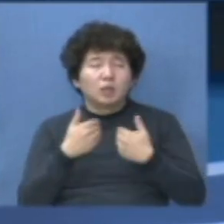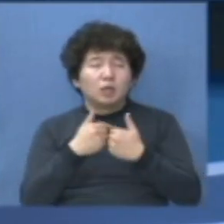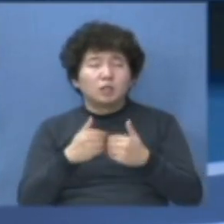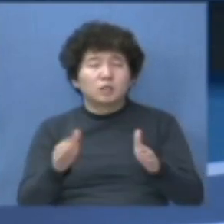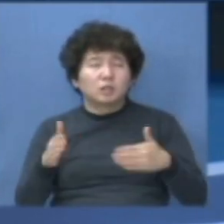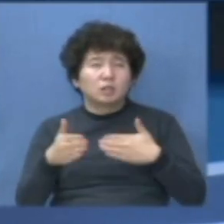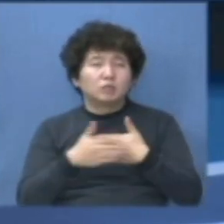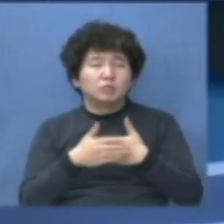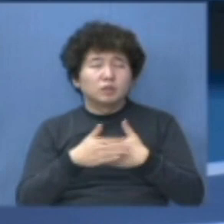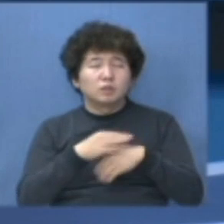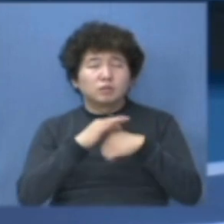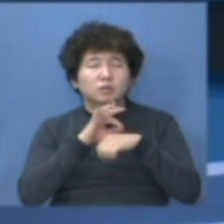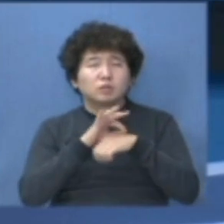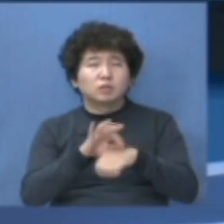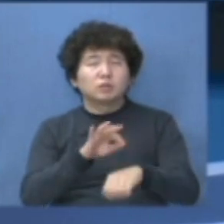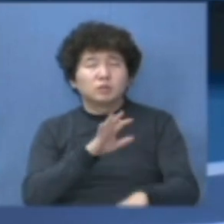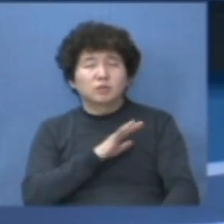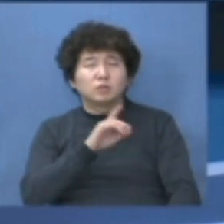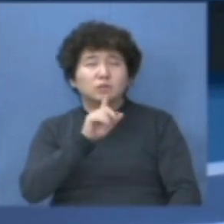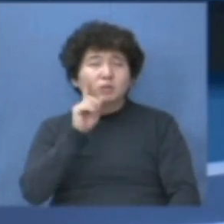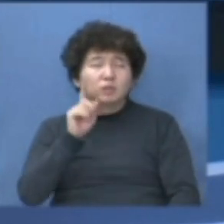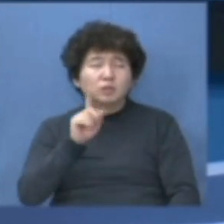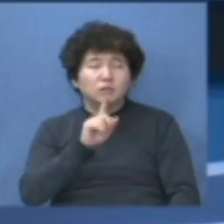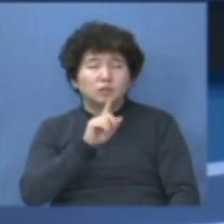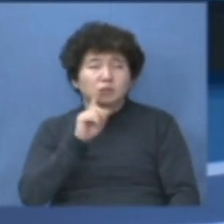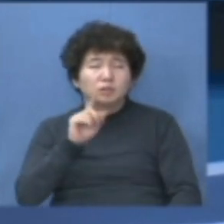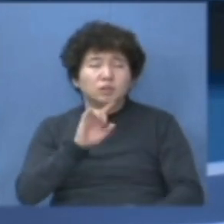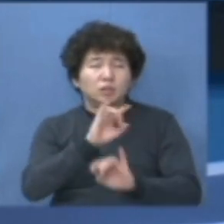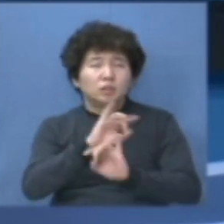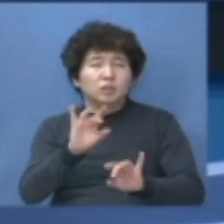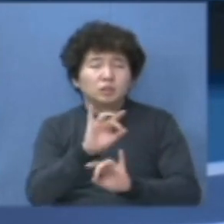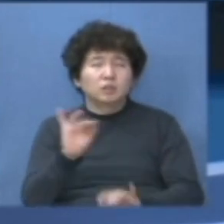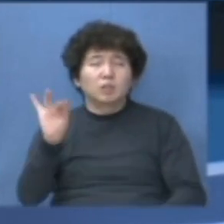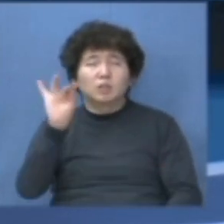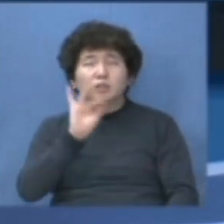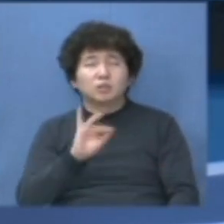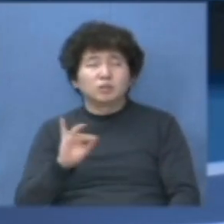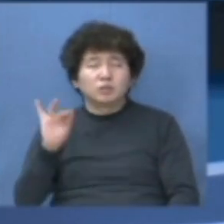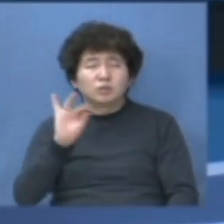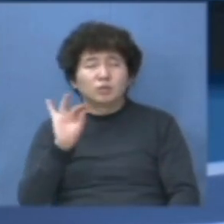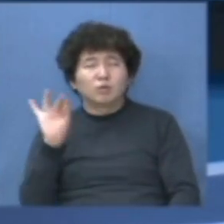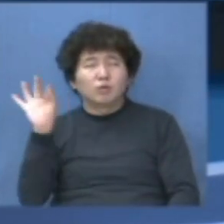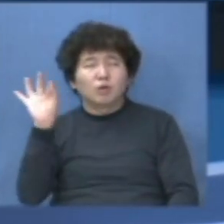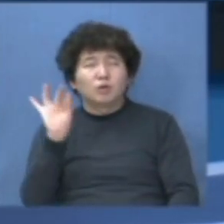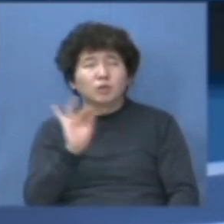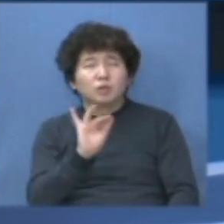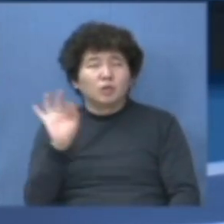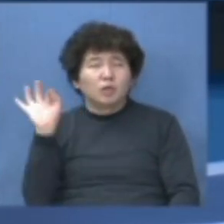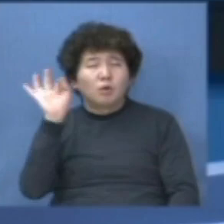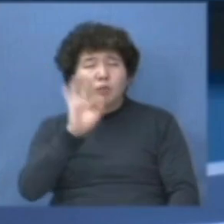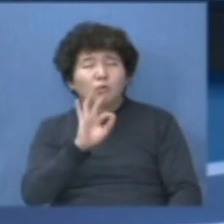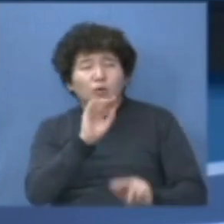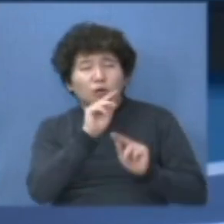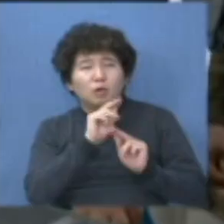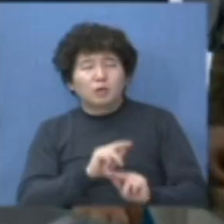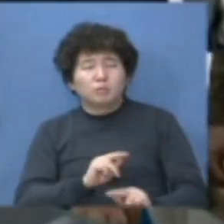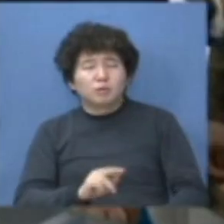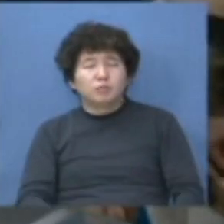Басты мақсат – жастарға арнайы бөлімнің құрылуы тарихымен атқаратын қызметі туралы ақпарат беру.